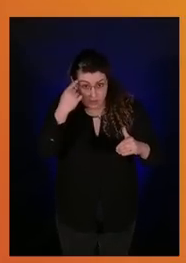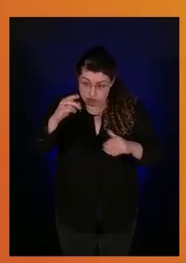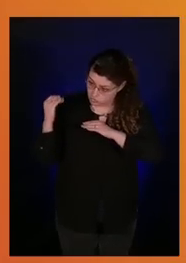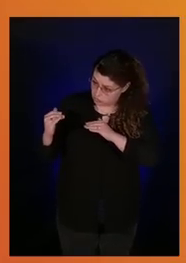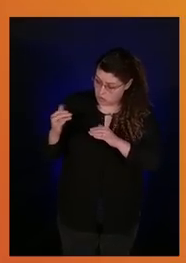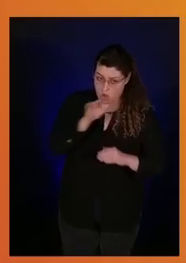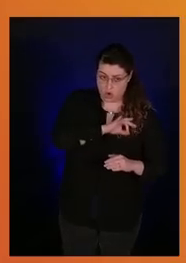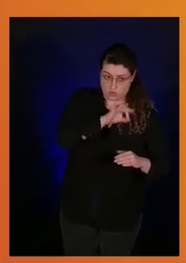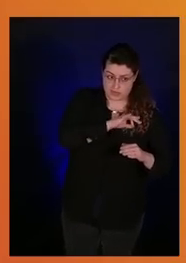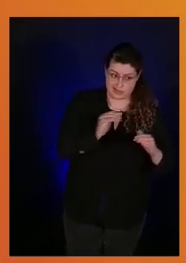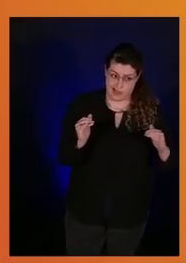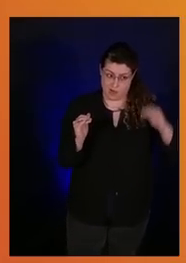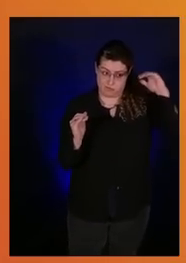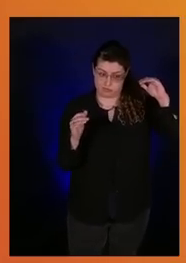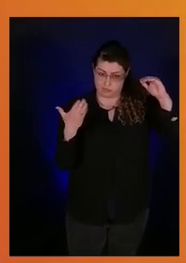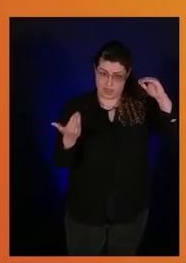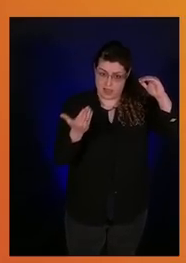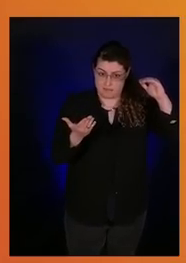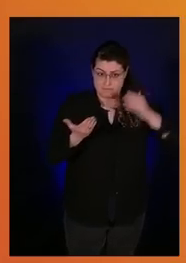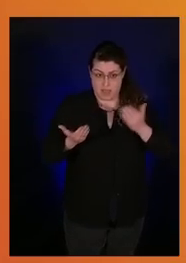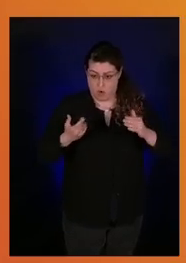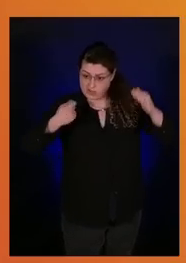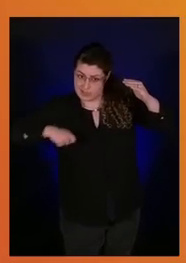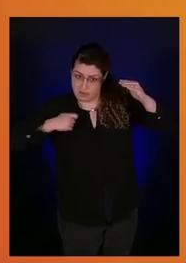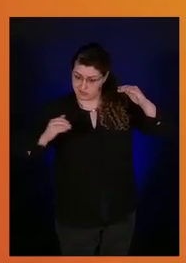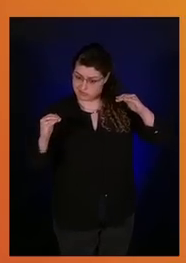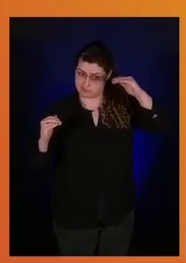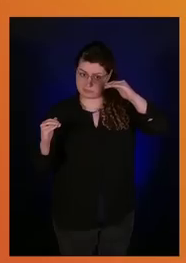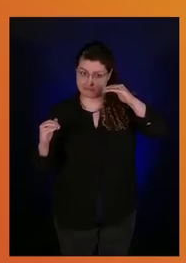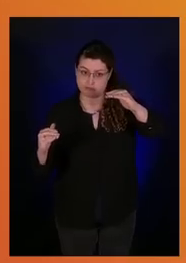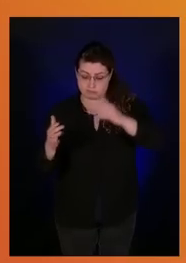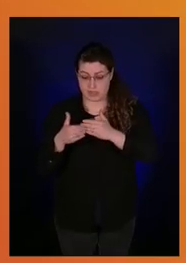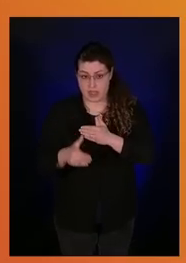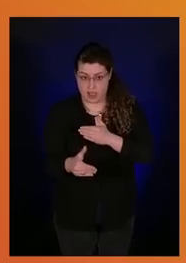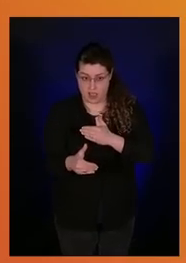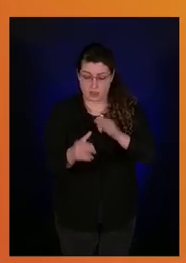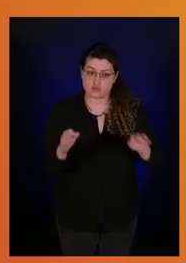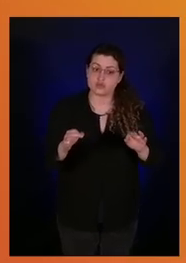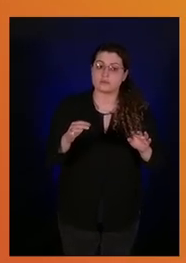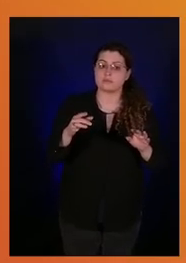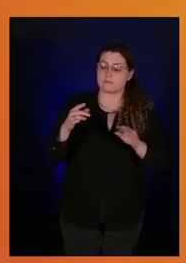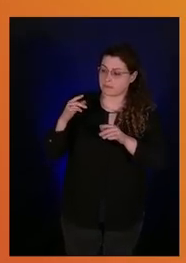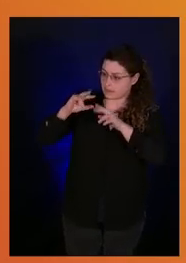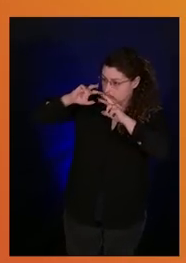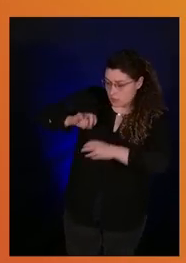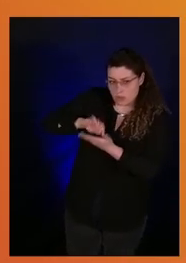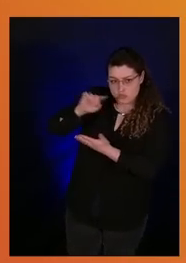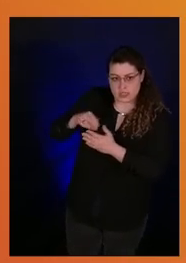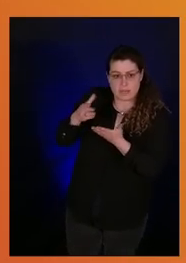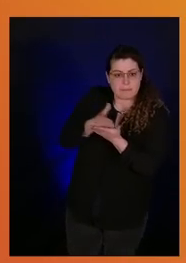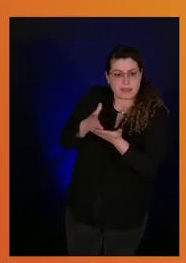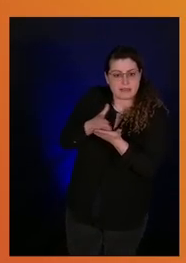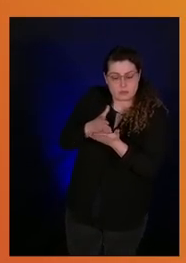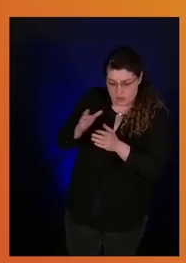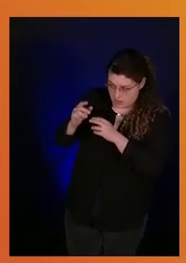recettes supérieur aux dépenses. La bonne tenue des budgets prévisionnels d'un exercice à l'autre et le résultat des derniers